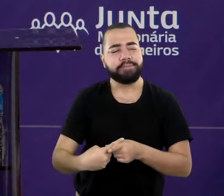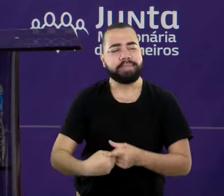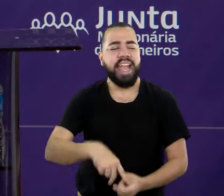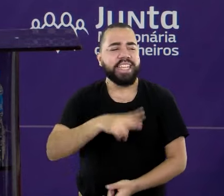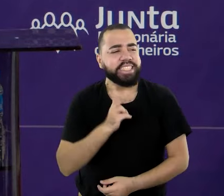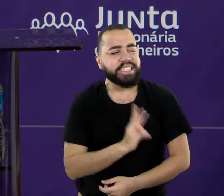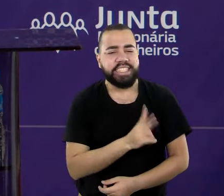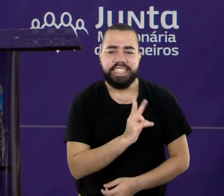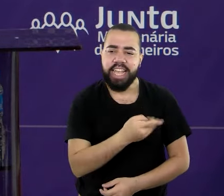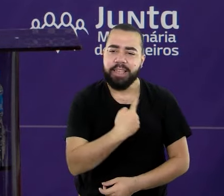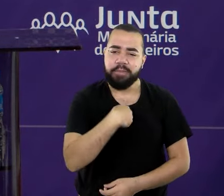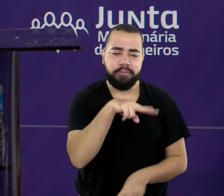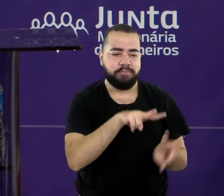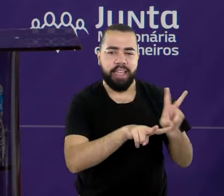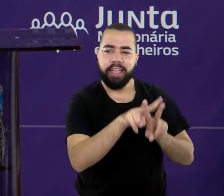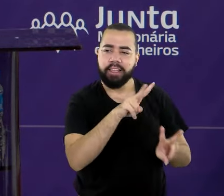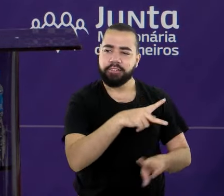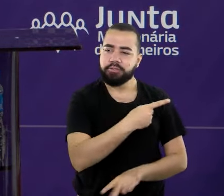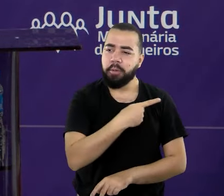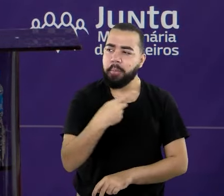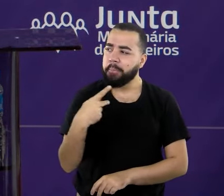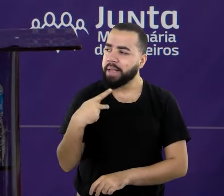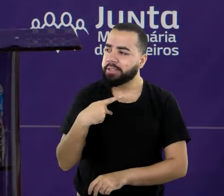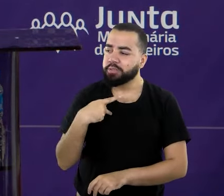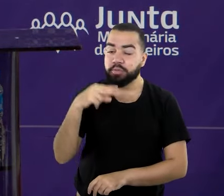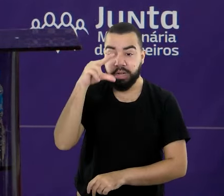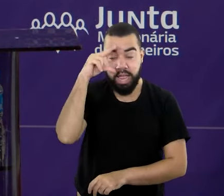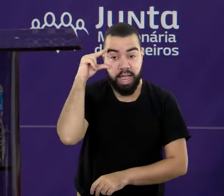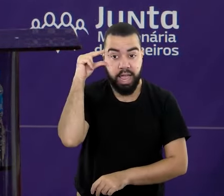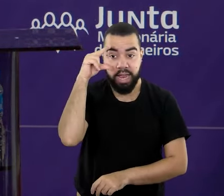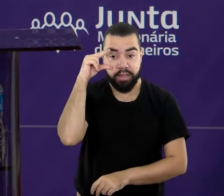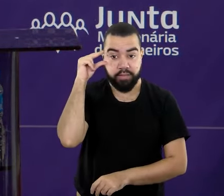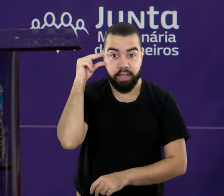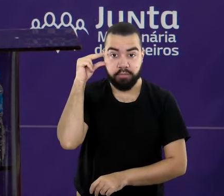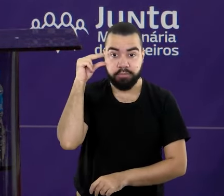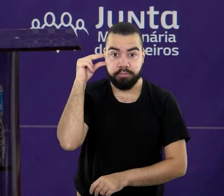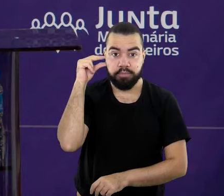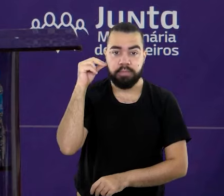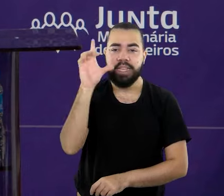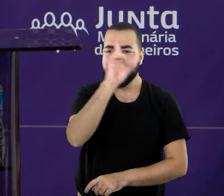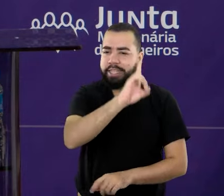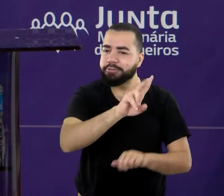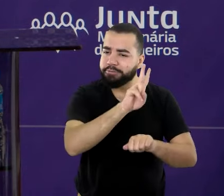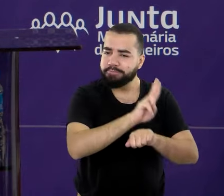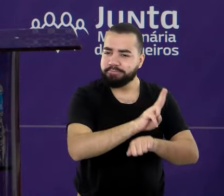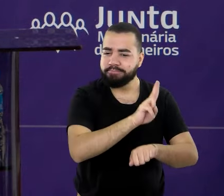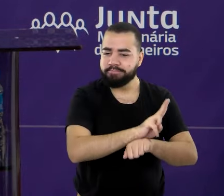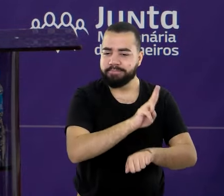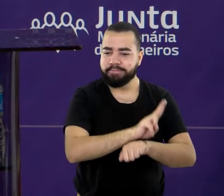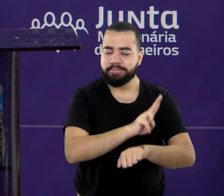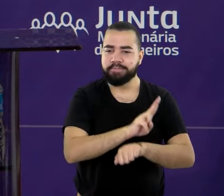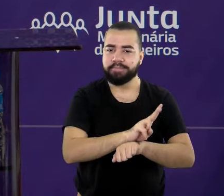Arival, eu vejo realmente que Deus está presente na vida dele. 이곳에 폭포같이 하나님이